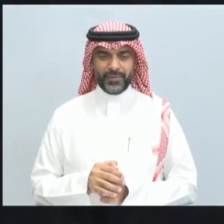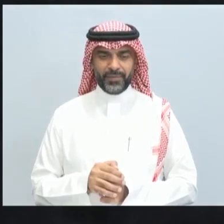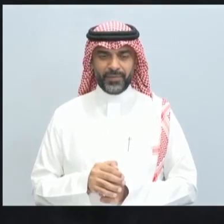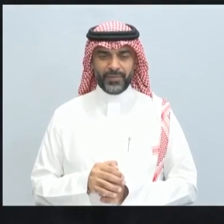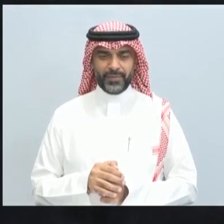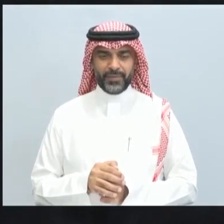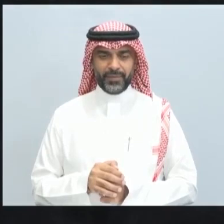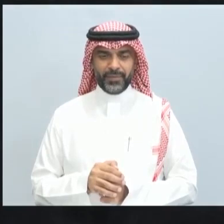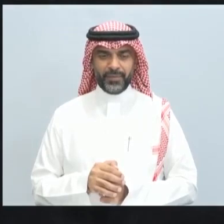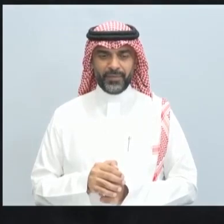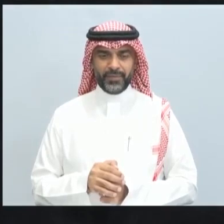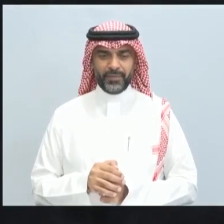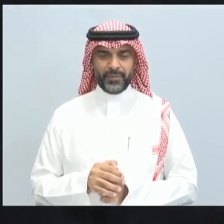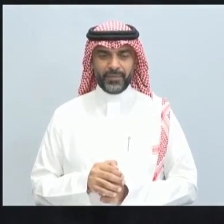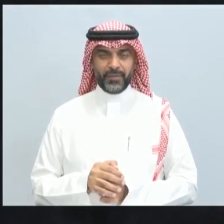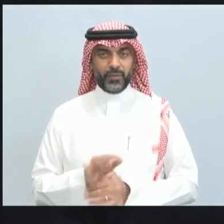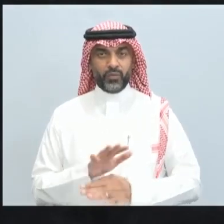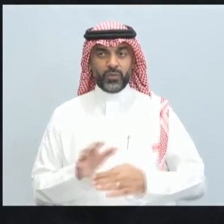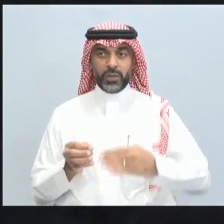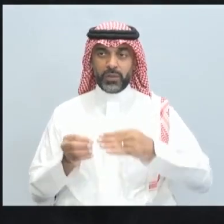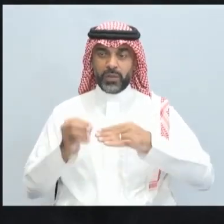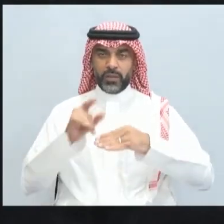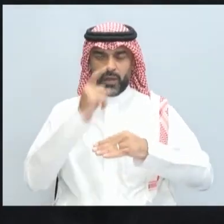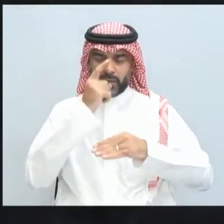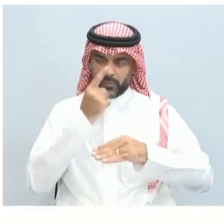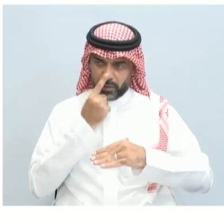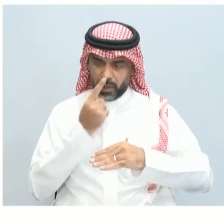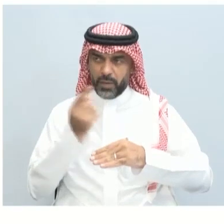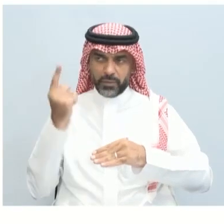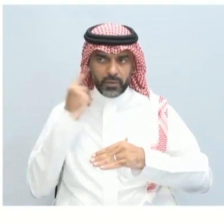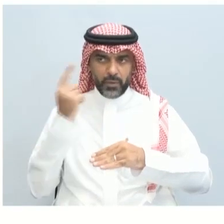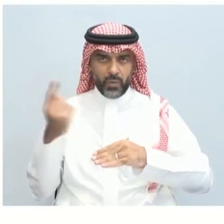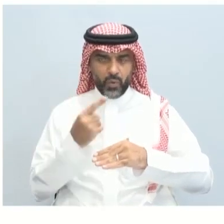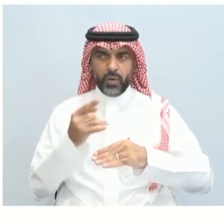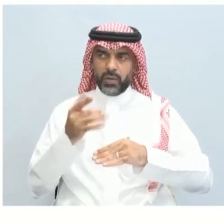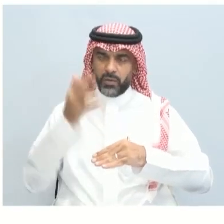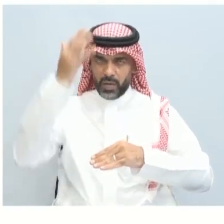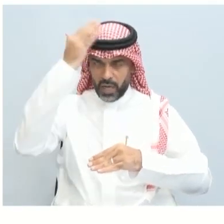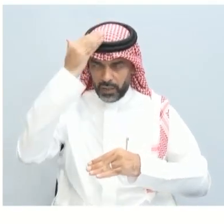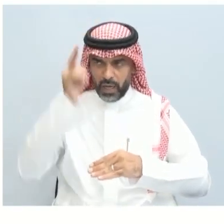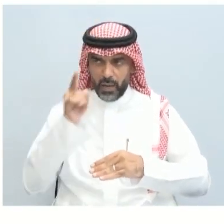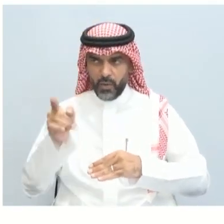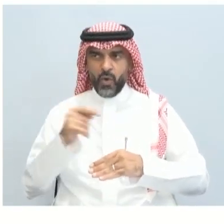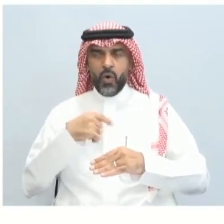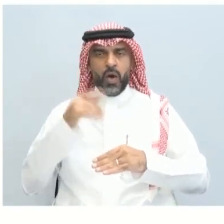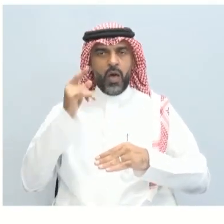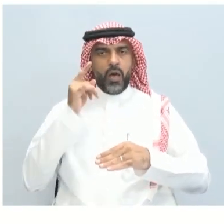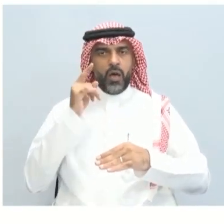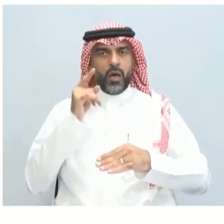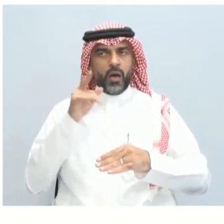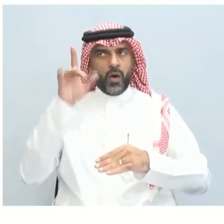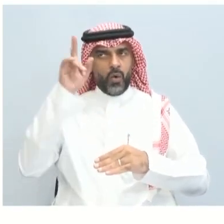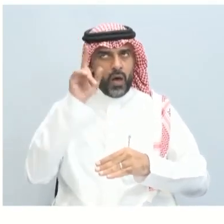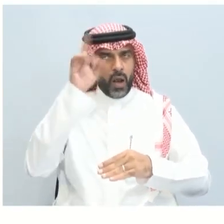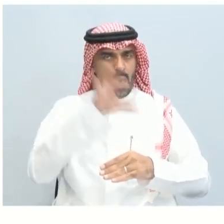اكثر من ذلك قلوب اكثر من ذلك قلوفلا نشركهم مع الله عز وجل